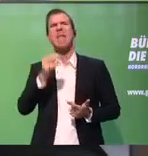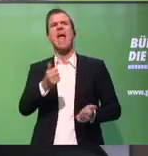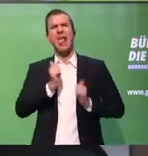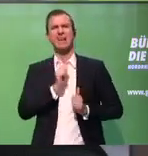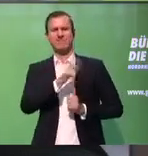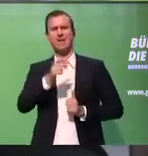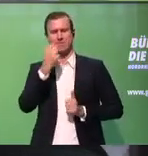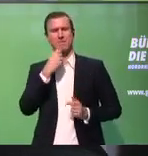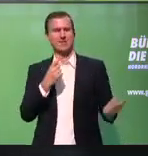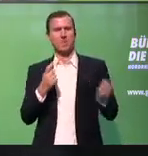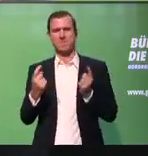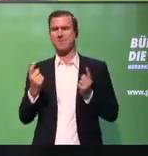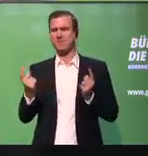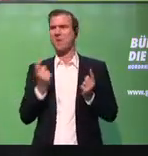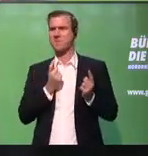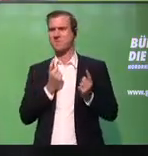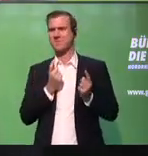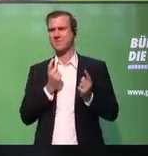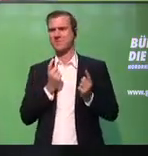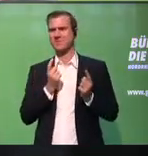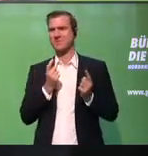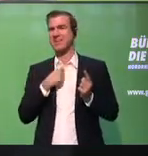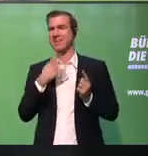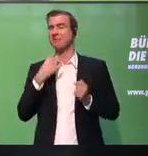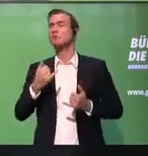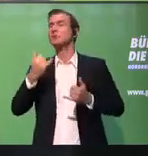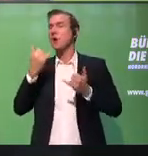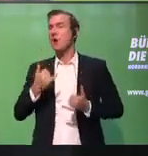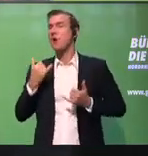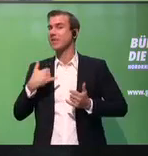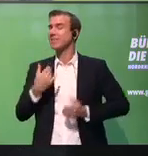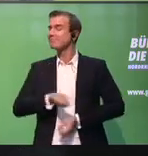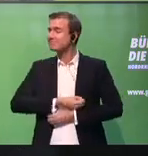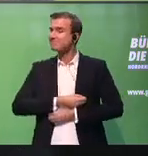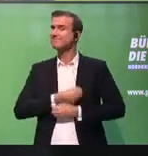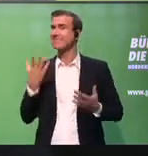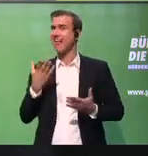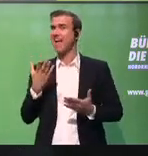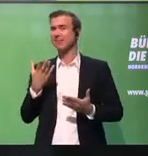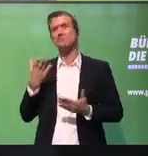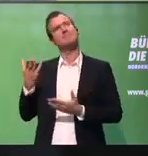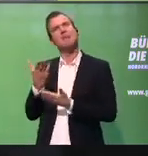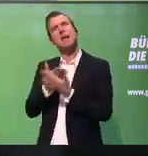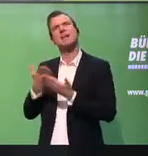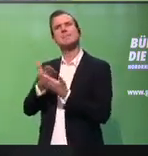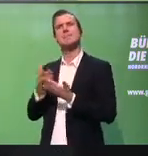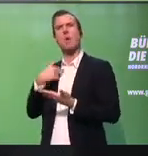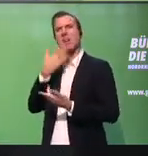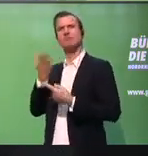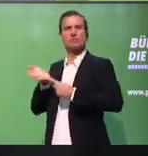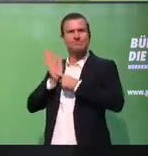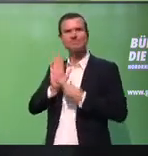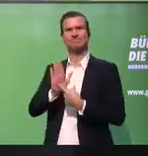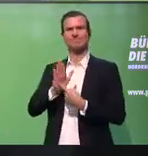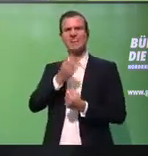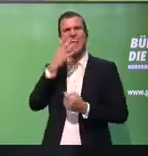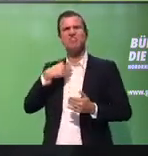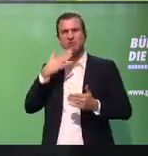vorne. Wir wollen heute ganz klar mit diesem Bild deutlich machen. Wir wollen statt